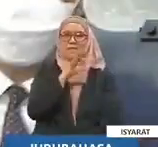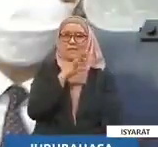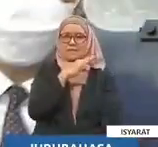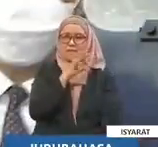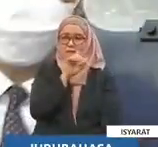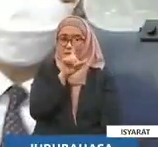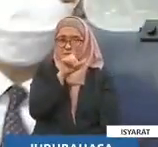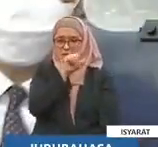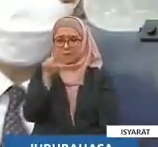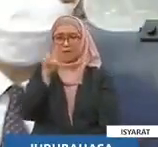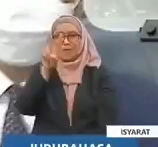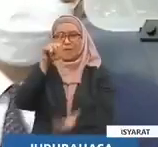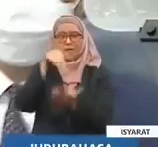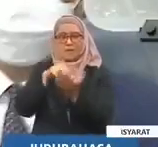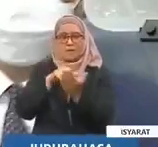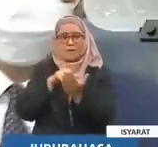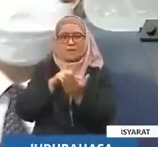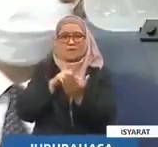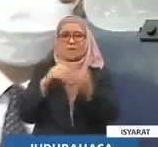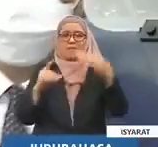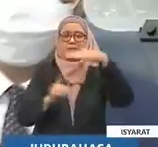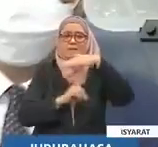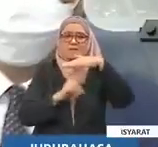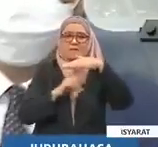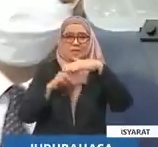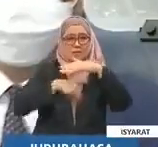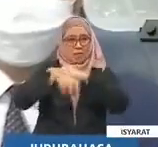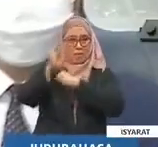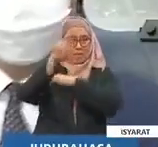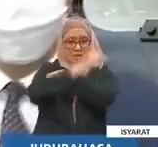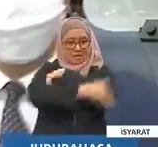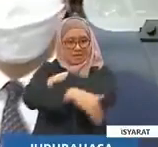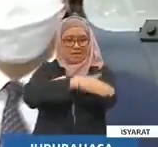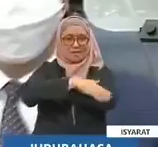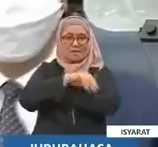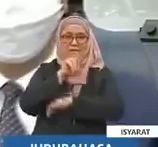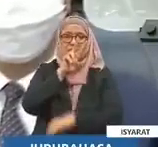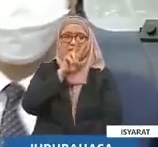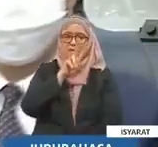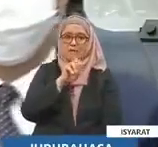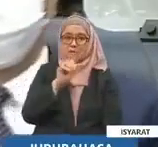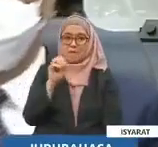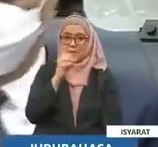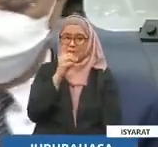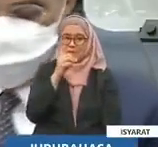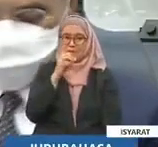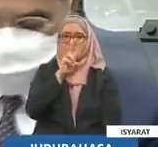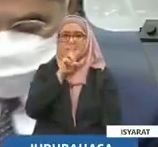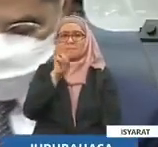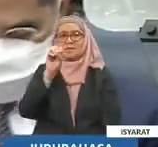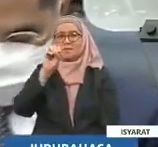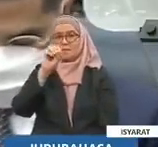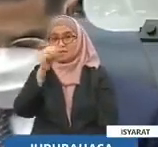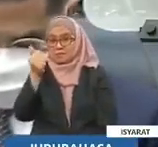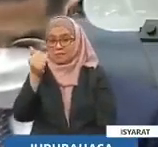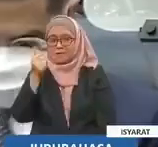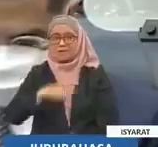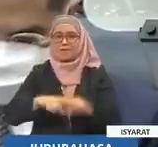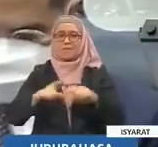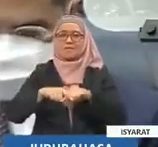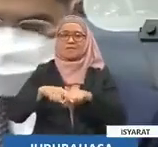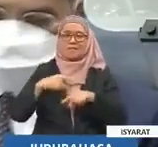wawasan negara 2001-2010 dasar transformasi negara